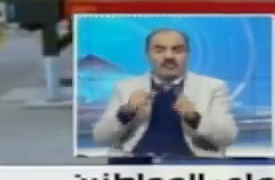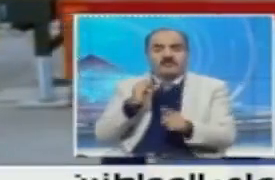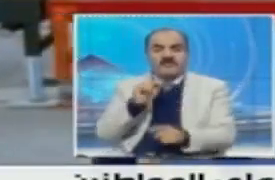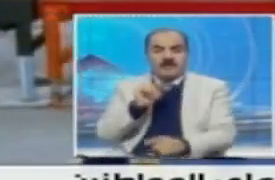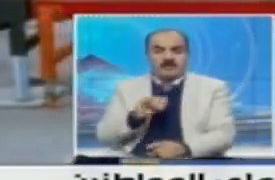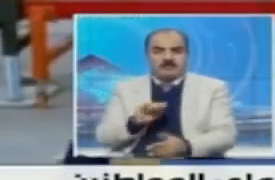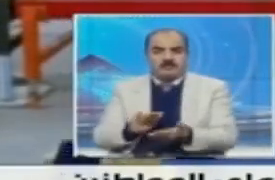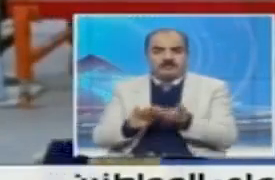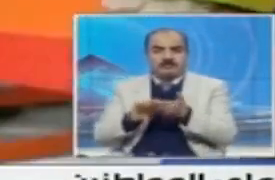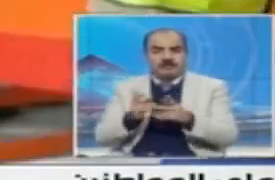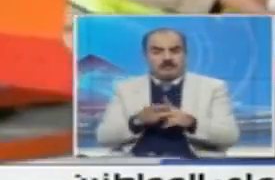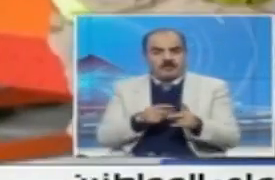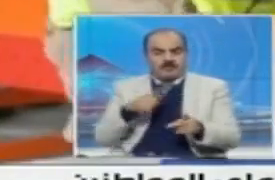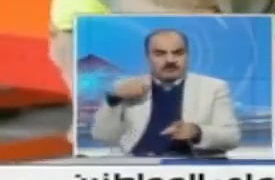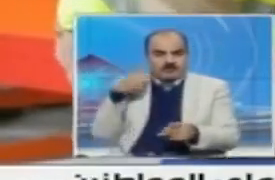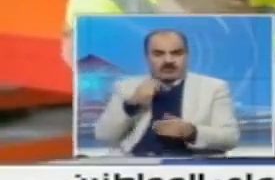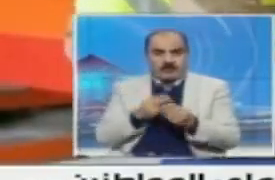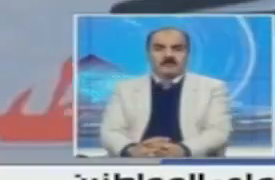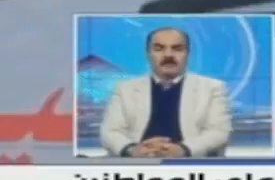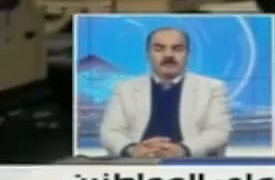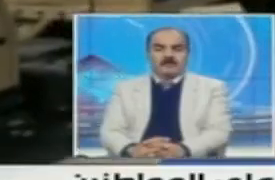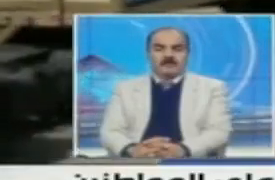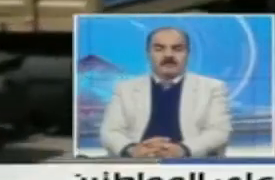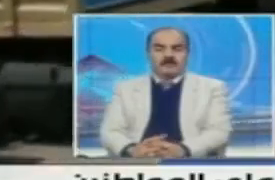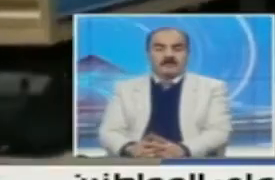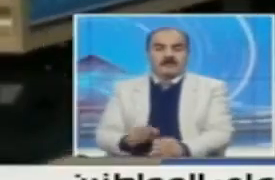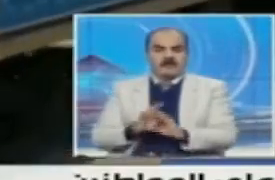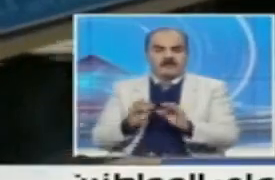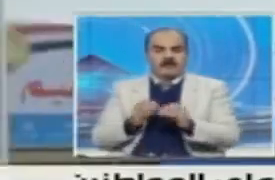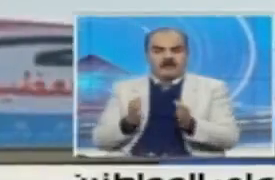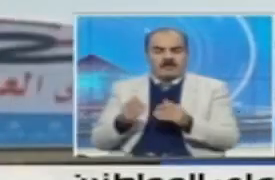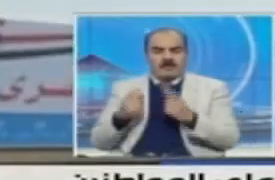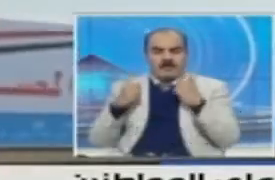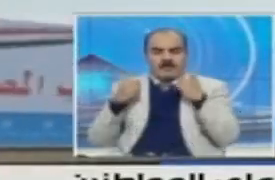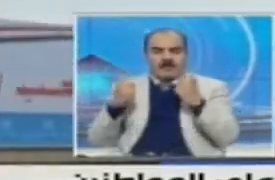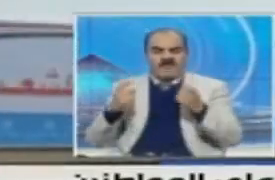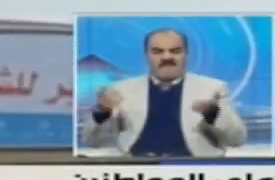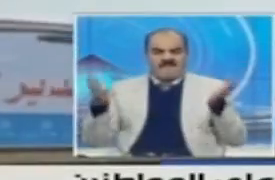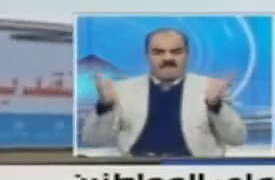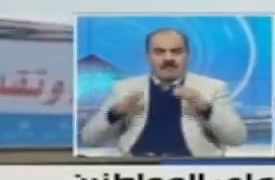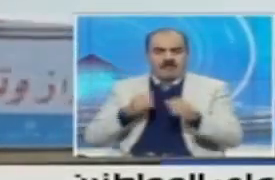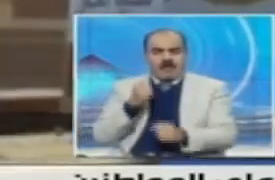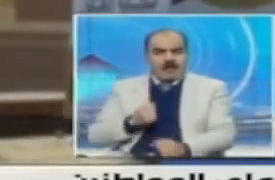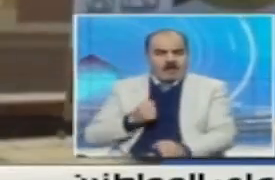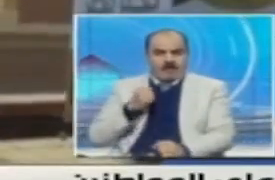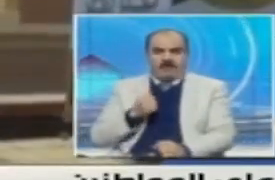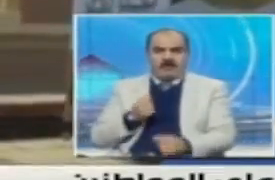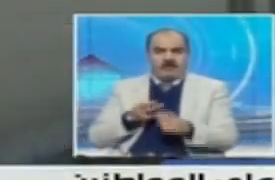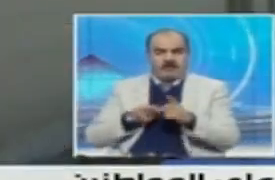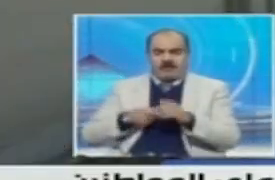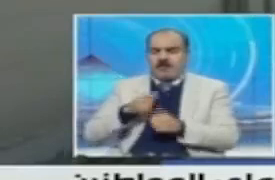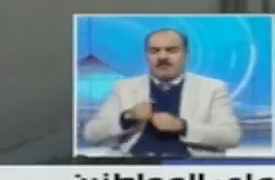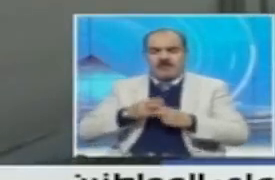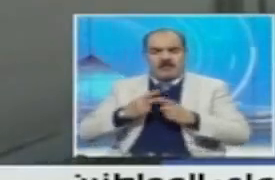في مواجهة التداعيات الاقتصادية. وتم دفع أسطول ضخم من وسائل النقل الثقيلة